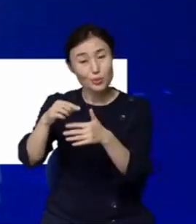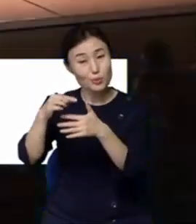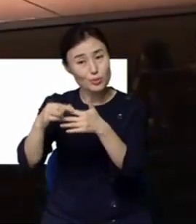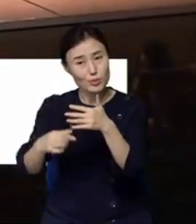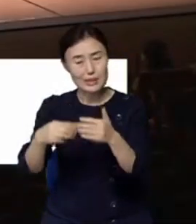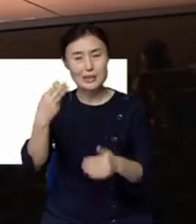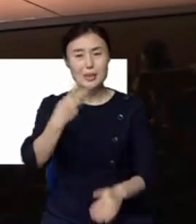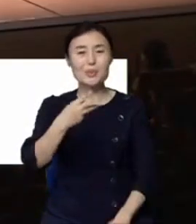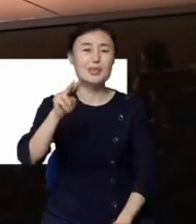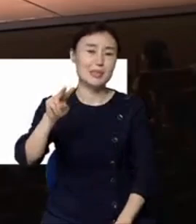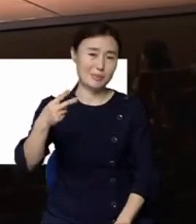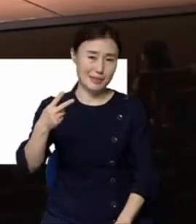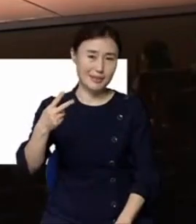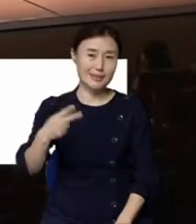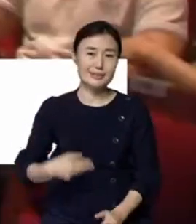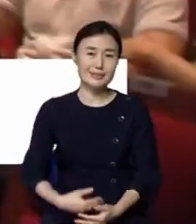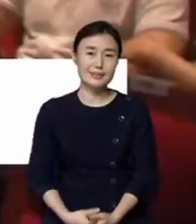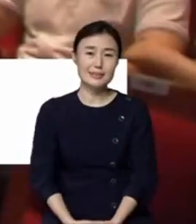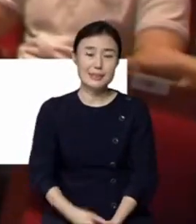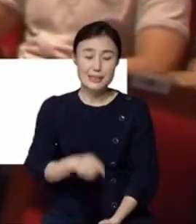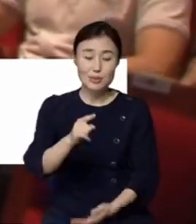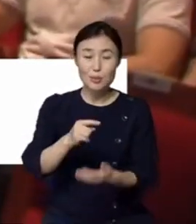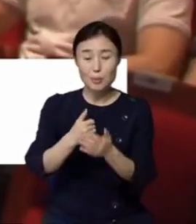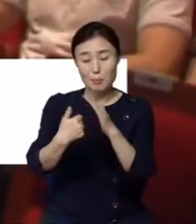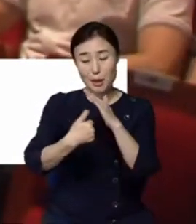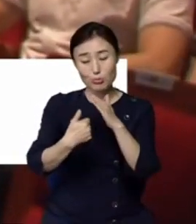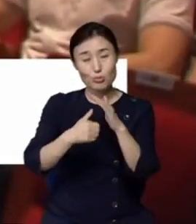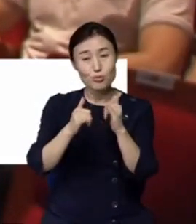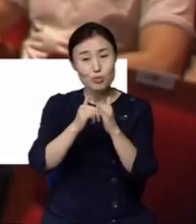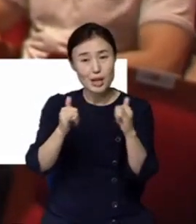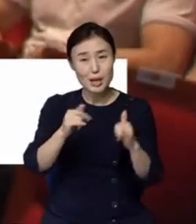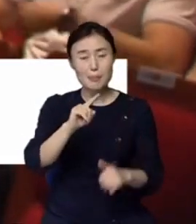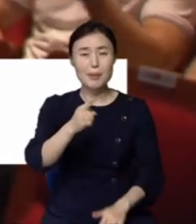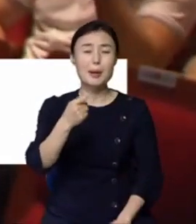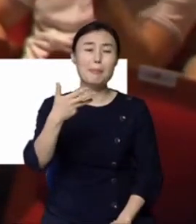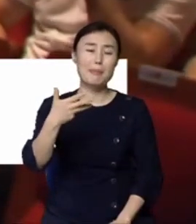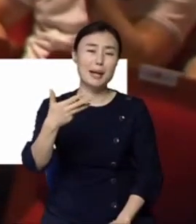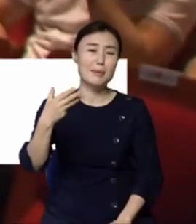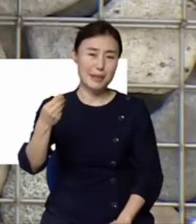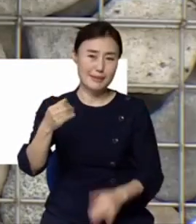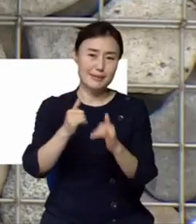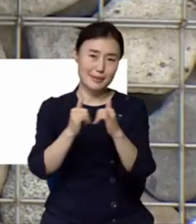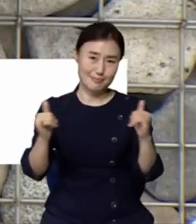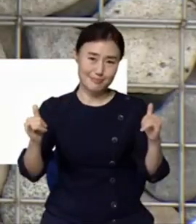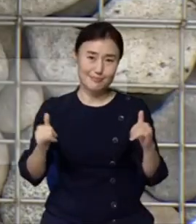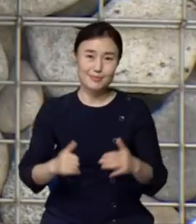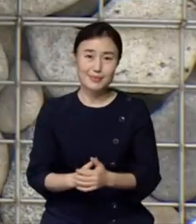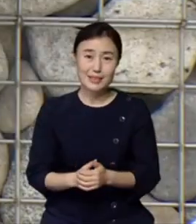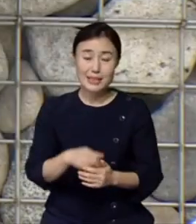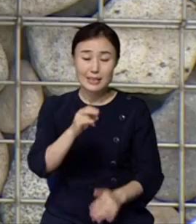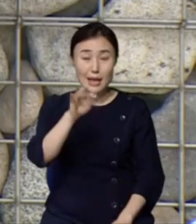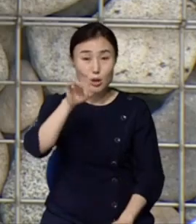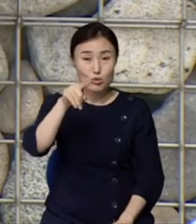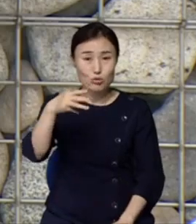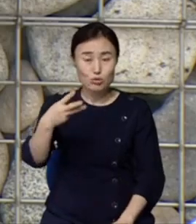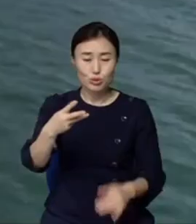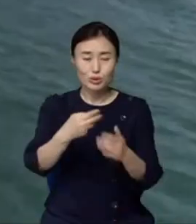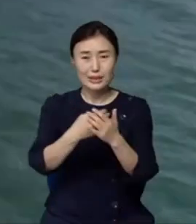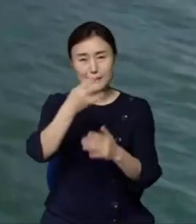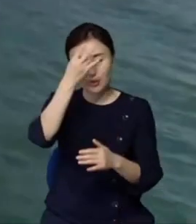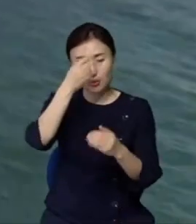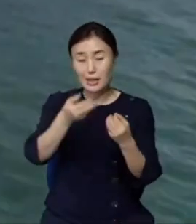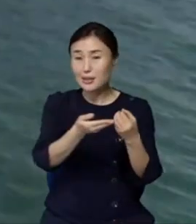프로그램은 3,200여 회. 이용자 수는 무려 108만 명에 달합니다. 예울마루 앞 예술의